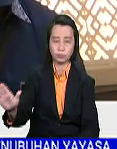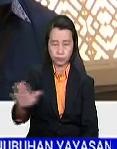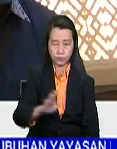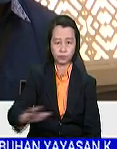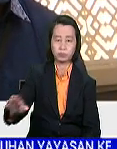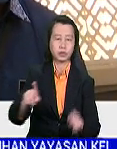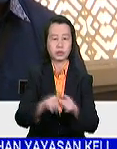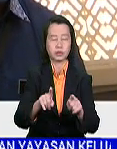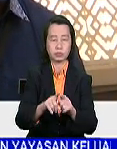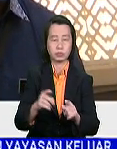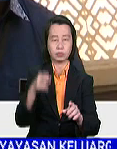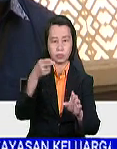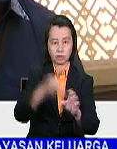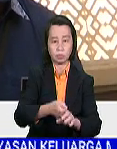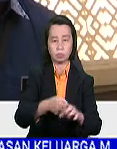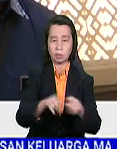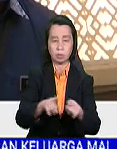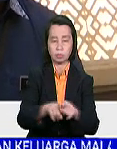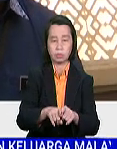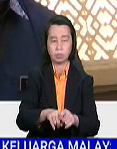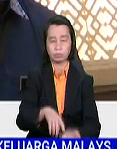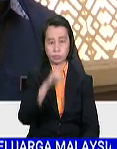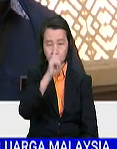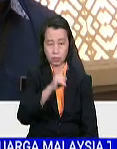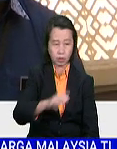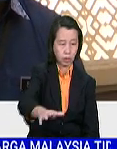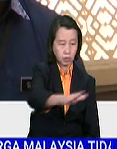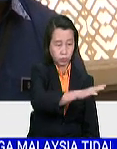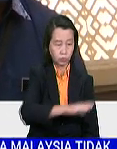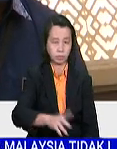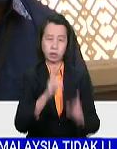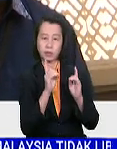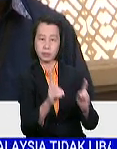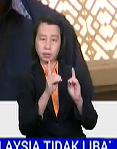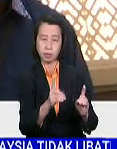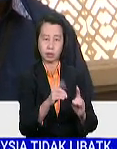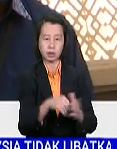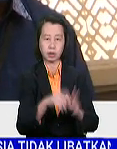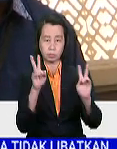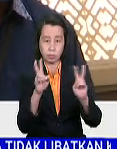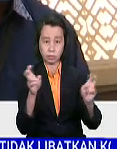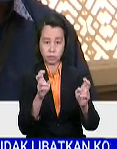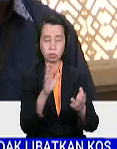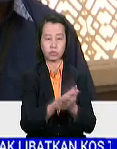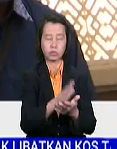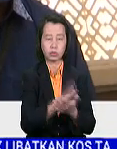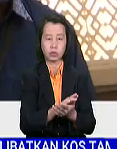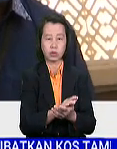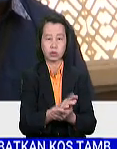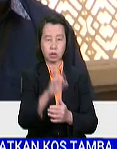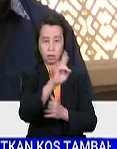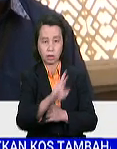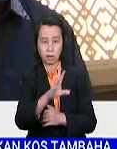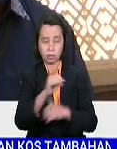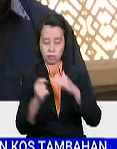turut asamo terlibat memastikan semua pendidikan dalam subjek di sekolah agama